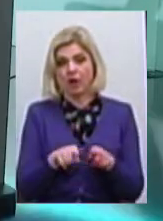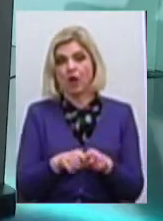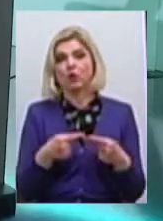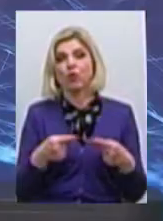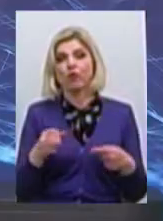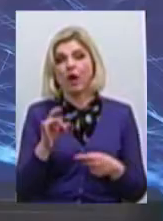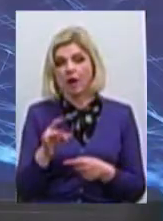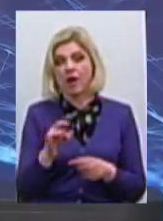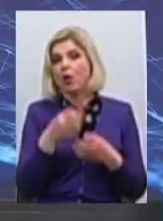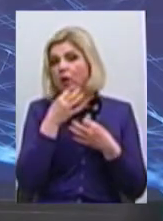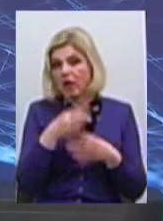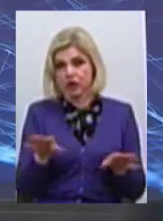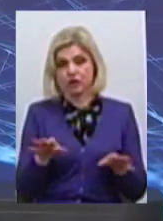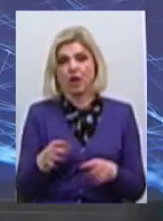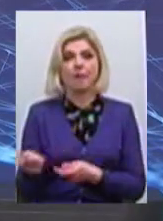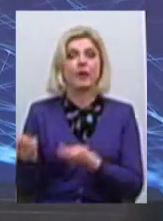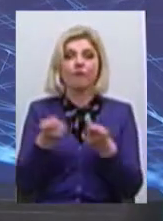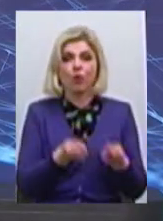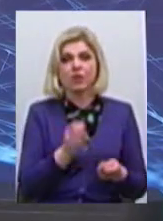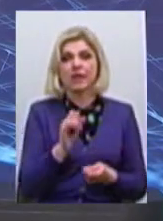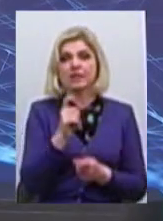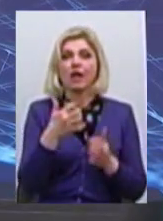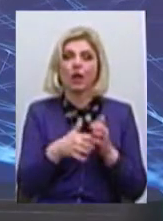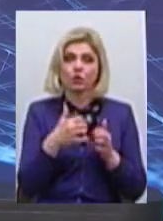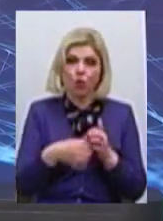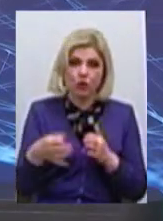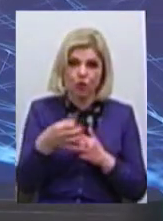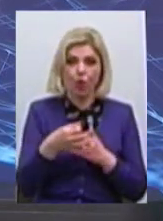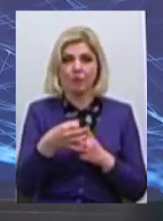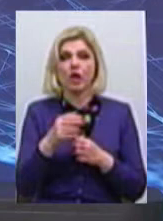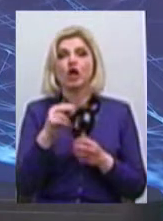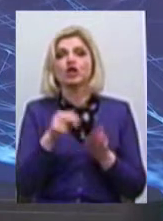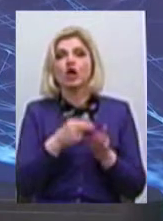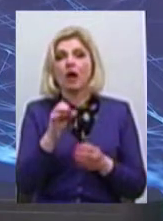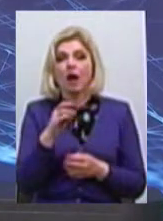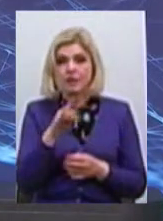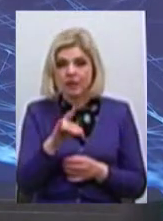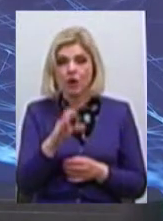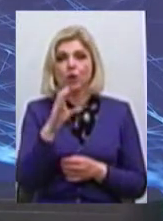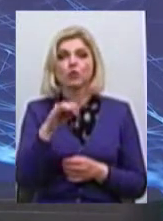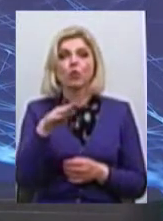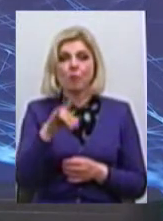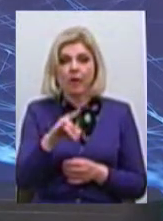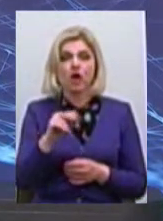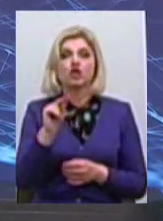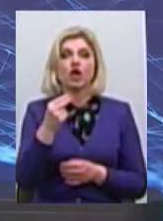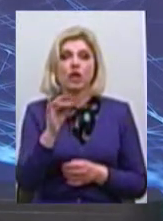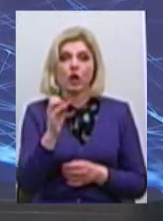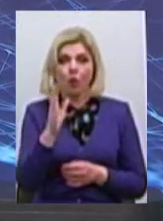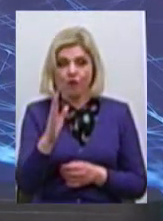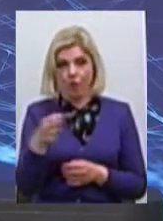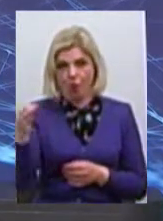і будь-який інший, привозиться із Херсонської області, із Черкаської області, із Сумської, Чернігівської